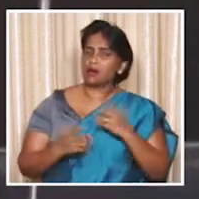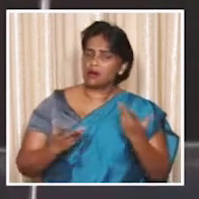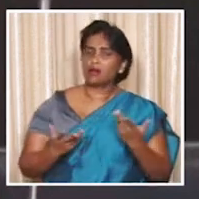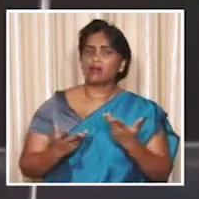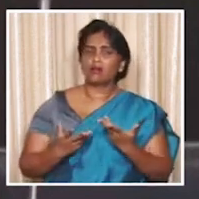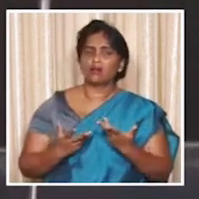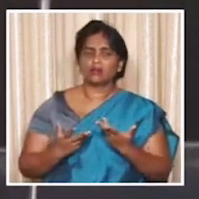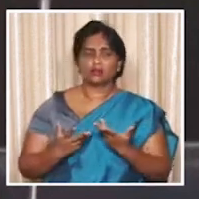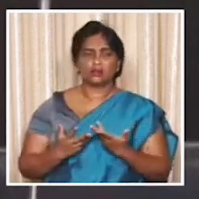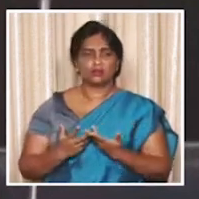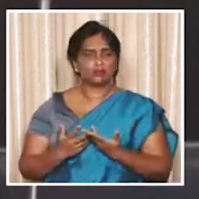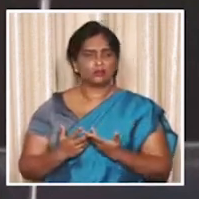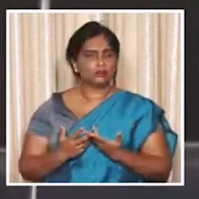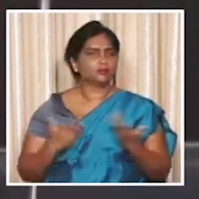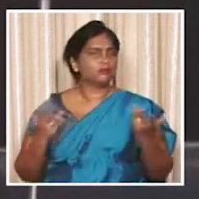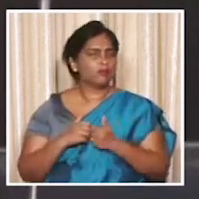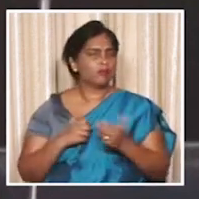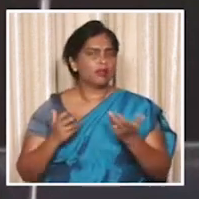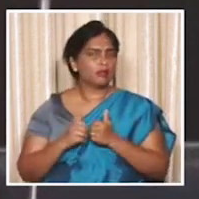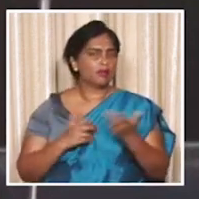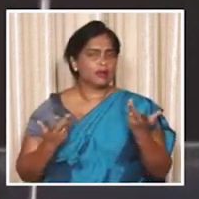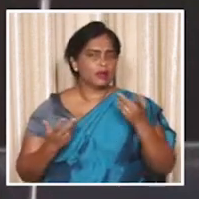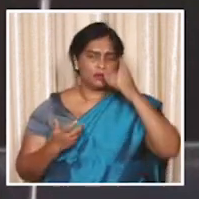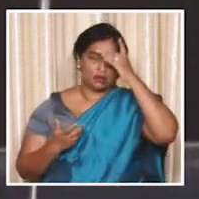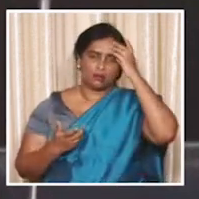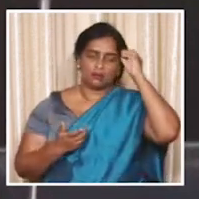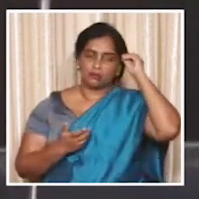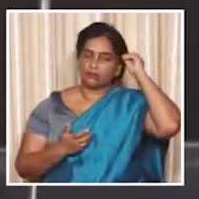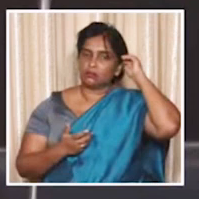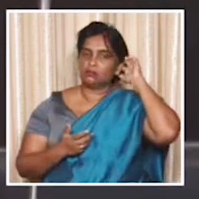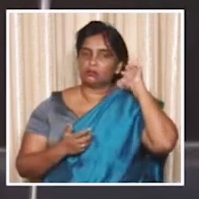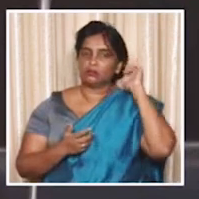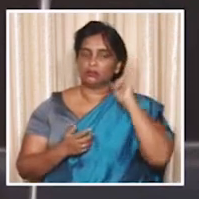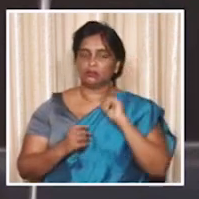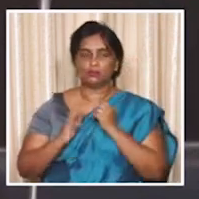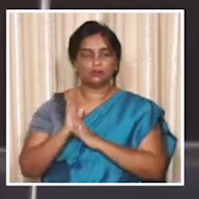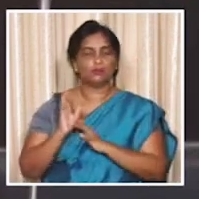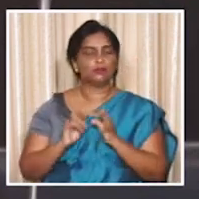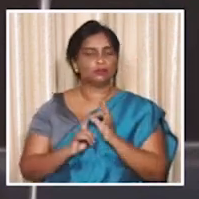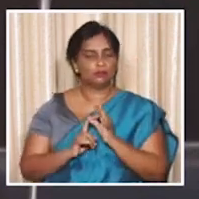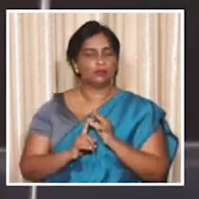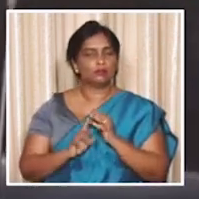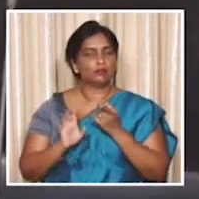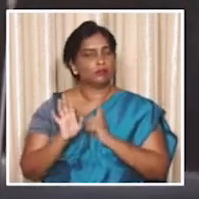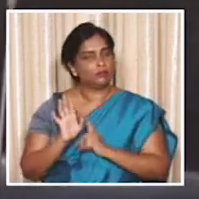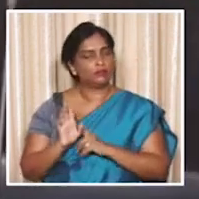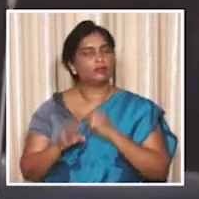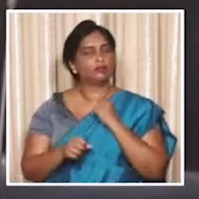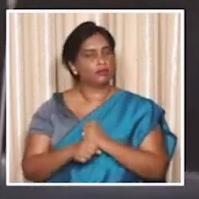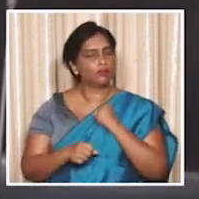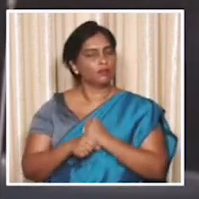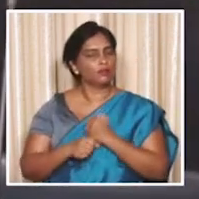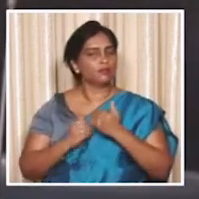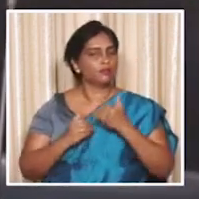ඇට්ලීස්ට් බ්‍රේක් ඊවන් කරගන්න බැරිද? ඒ ඒකට වැඩ කටයුතු කරන්න බෑ. ඔනරබල් මිනිස්ටර් බන්දල ගුණවර්ධන. එමෙතුමා මේක හැමදාම හැම රජයක්ම